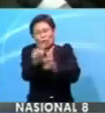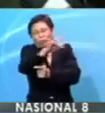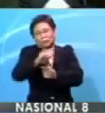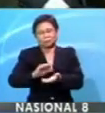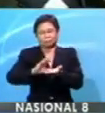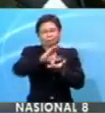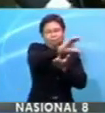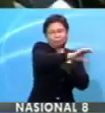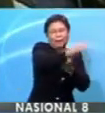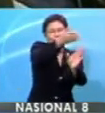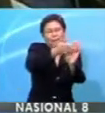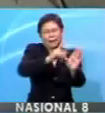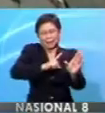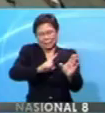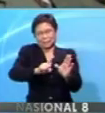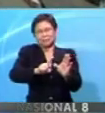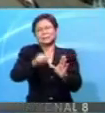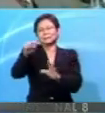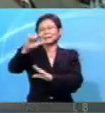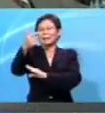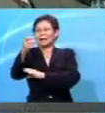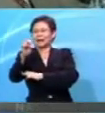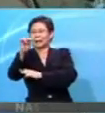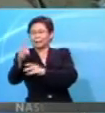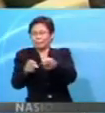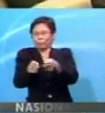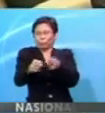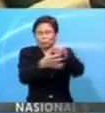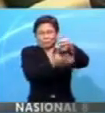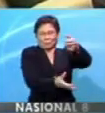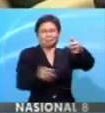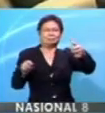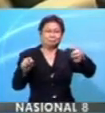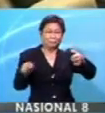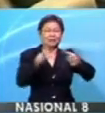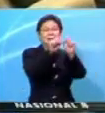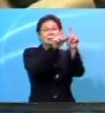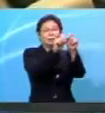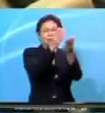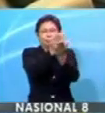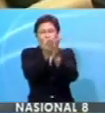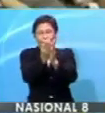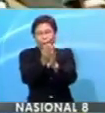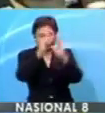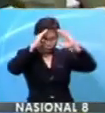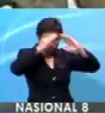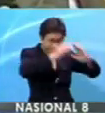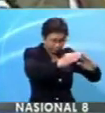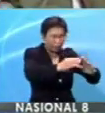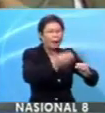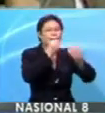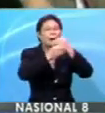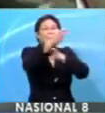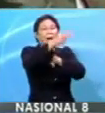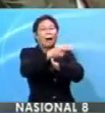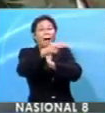disalurkan menerusi Bank Islam sebagai Ejen pengurus dananya 11 sektor diberi keutamaan meliputi makanan